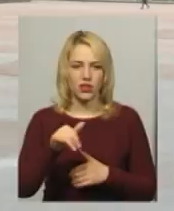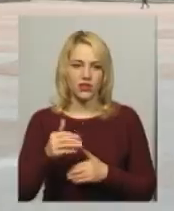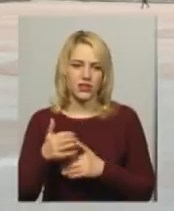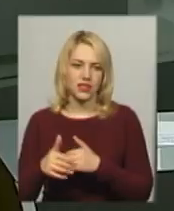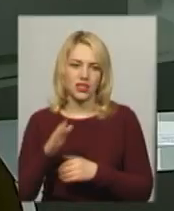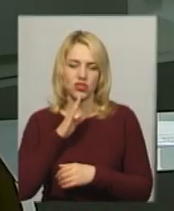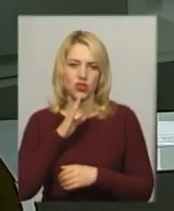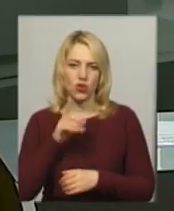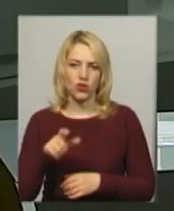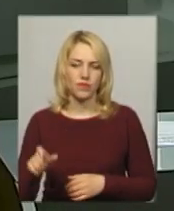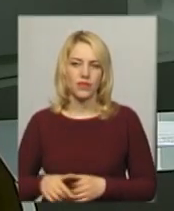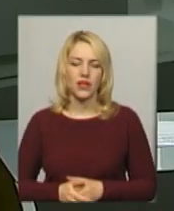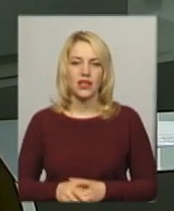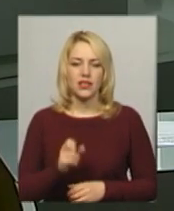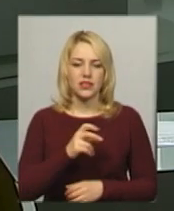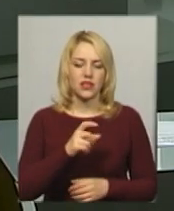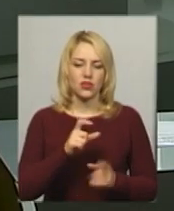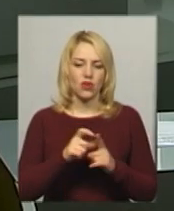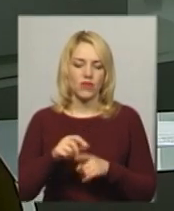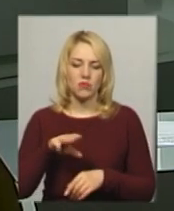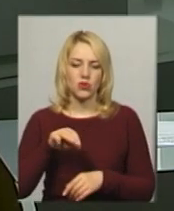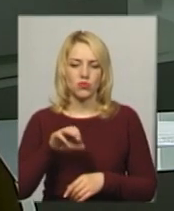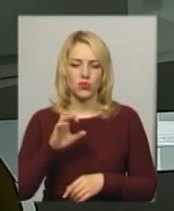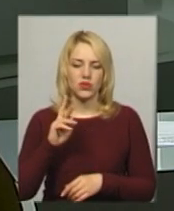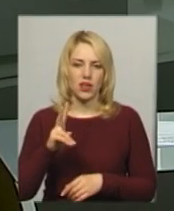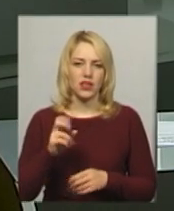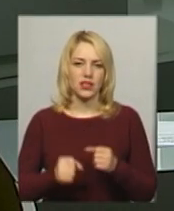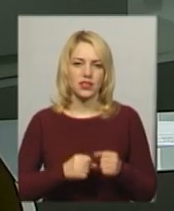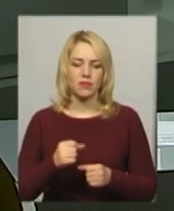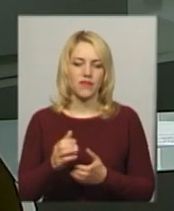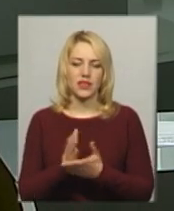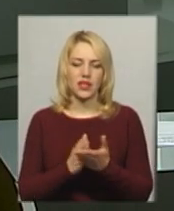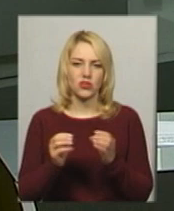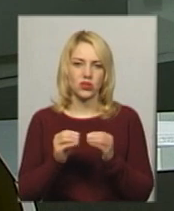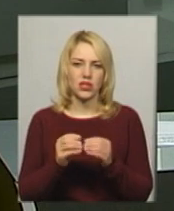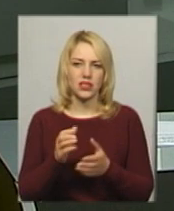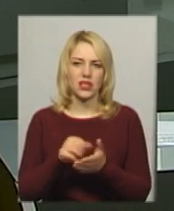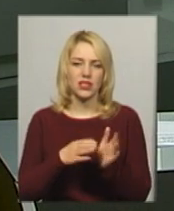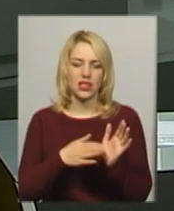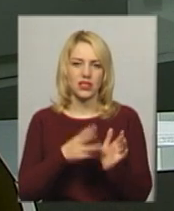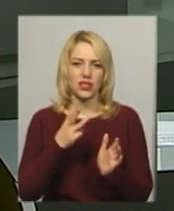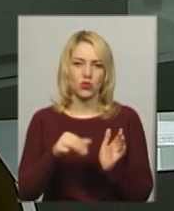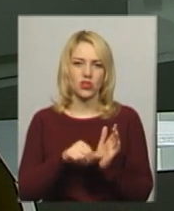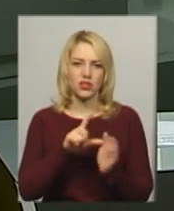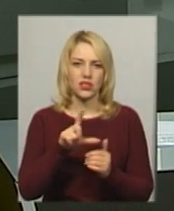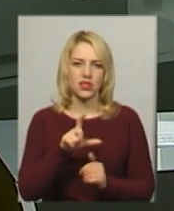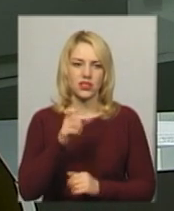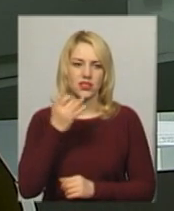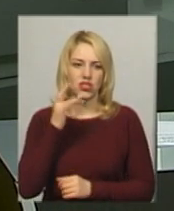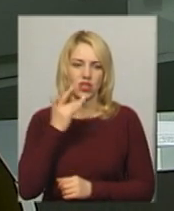жінок. За словами Наталі Томусяк, на забіг ветеранської десятки зареєструвалось 3 учасника із США.